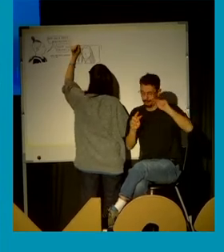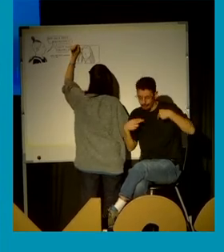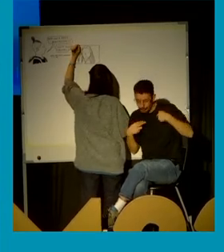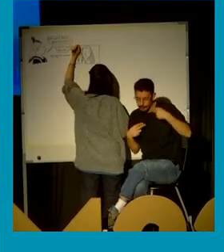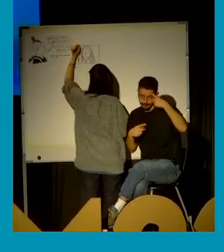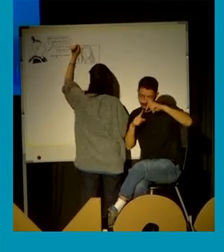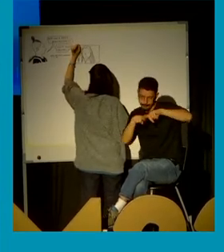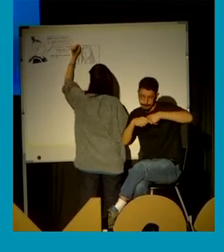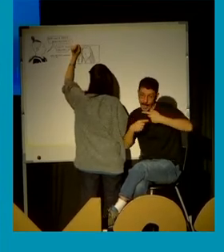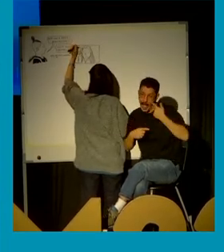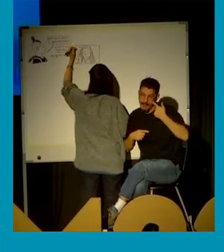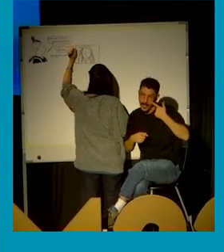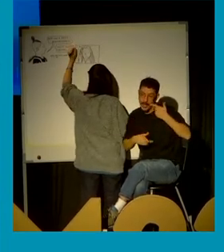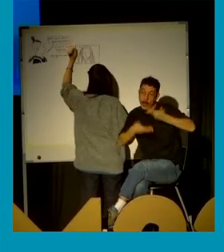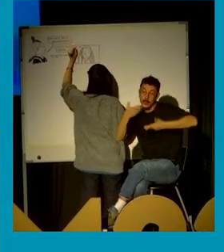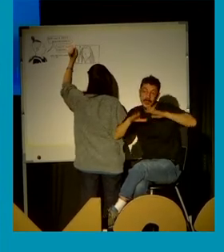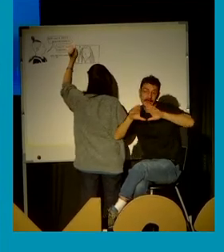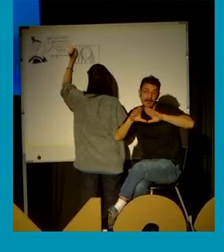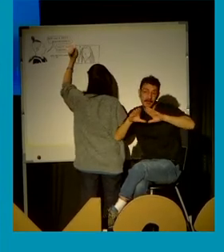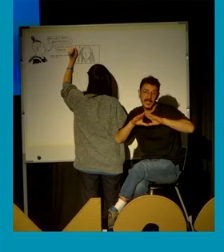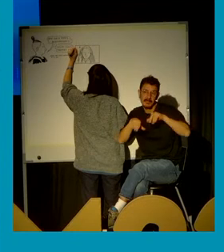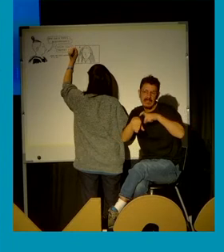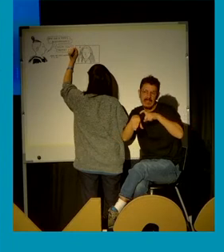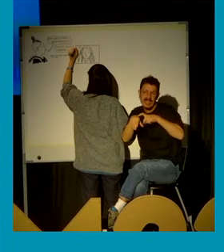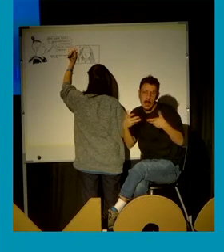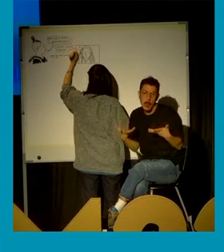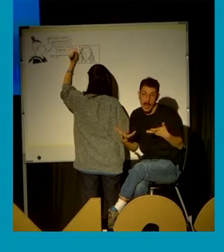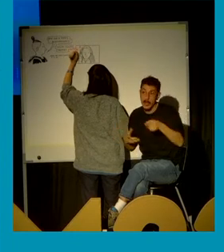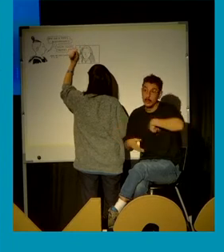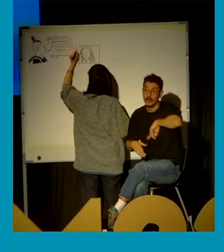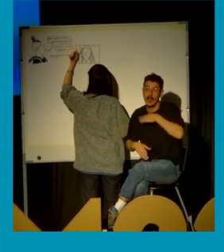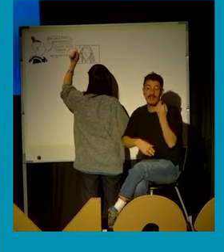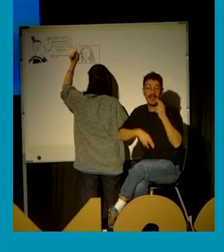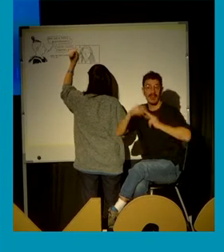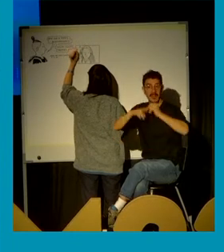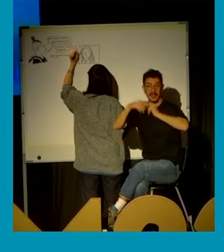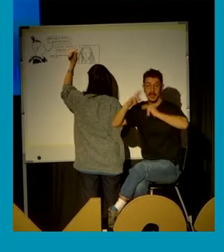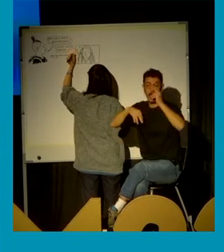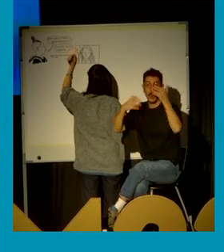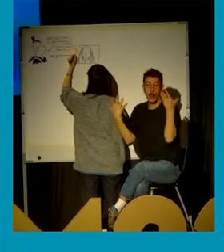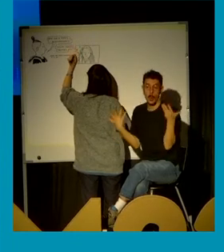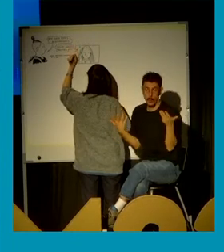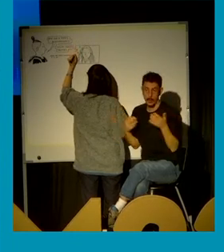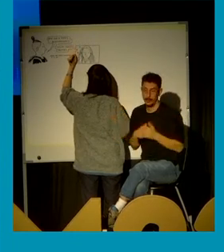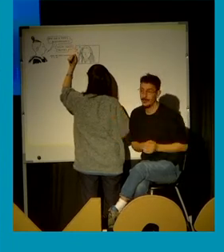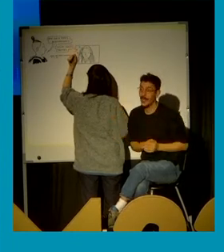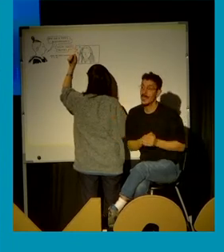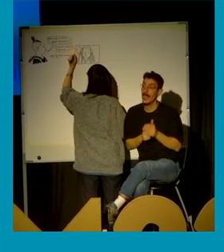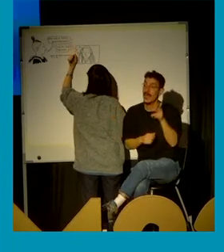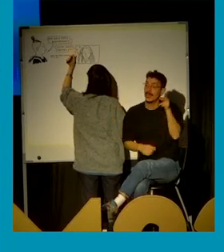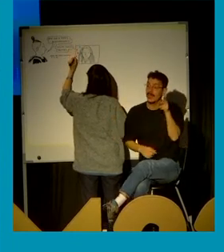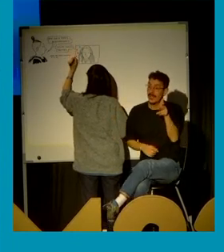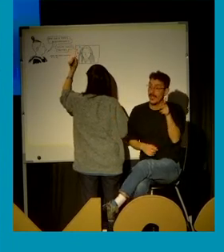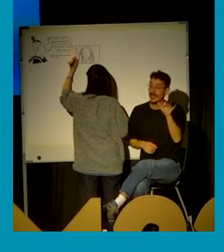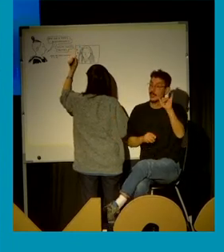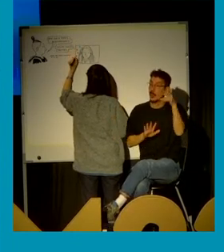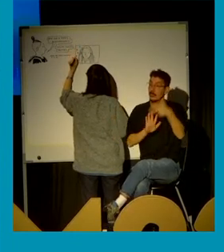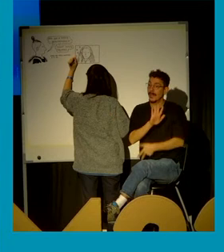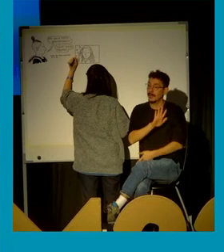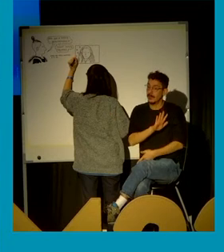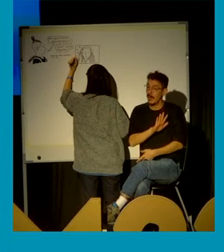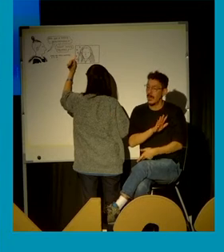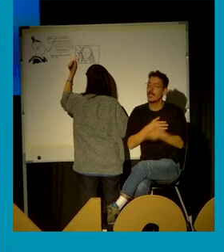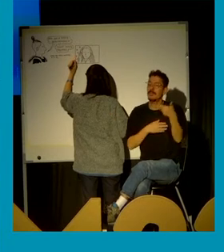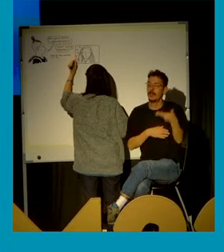d'aquest... I si el dret i la normativa és important i quin paper té a dintre d'aquesta construcció de